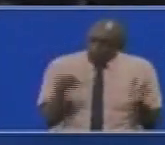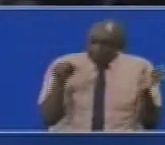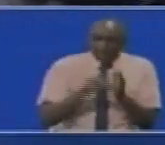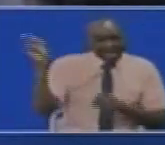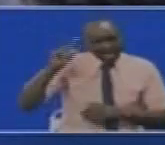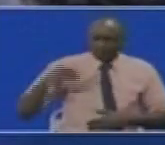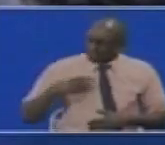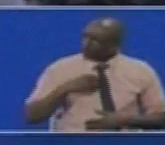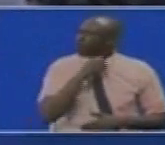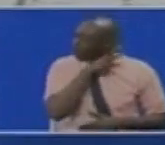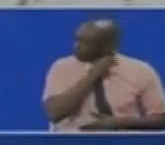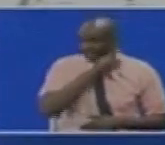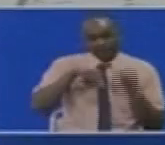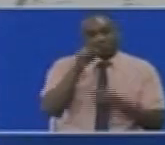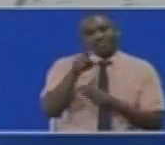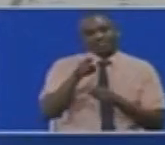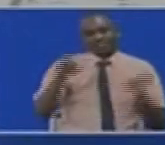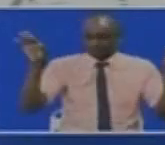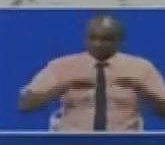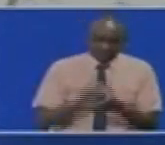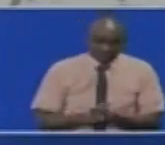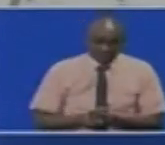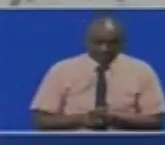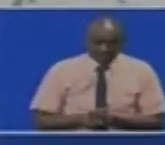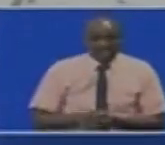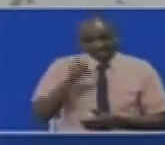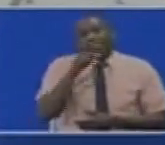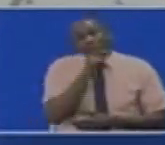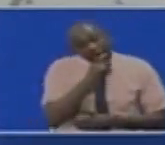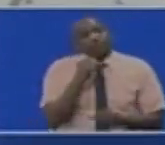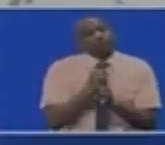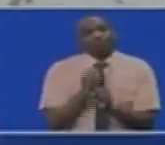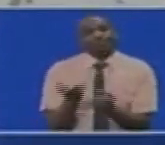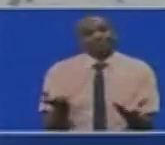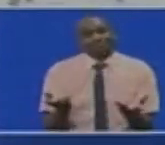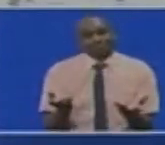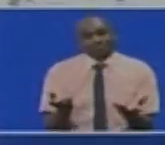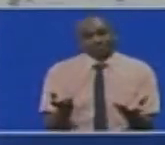wanakanu wa North Rift. General Mohamed alikuwa kasi,